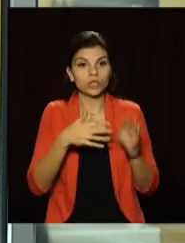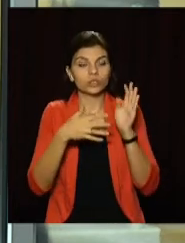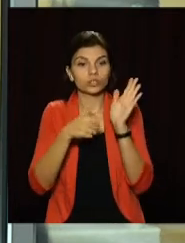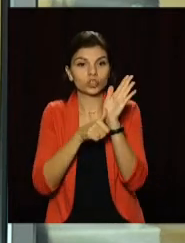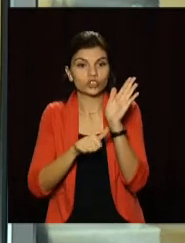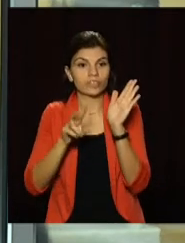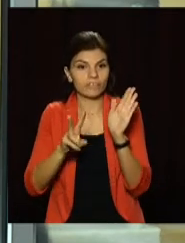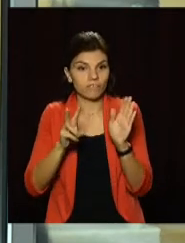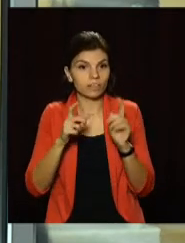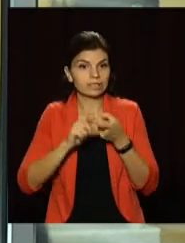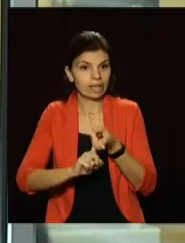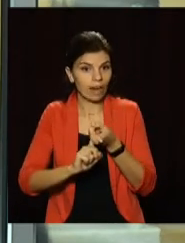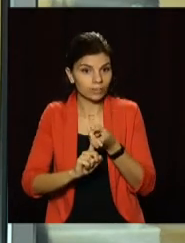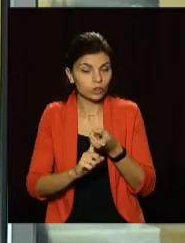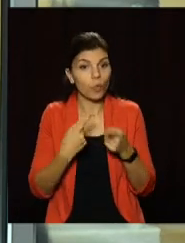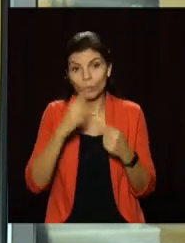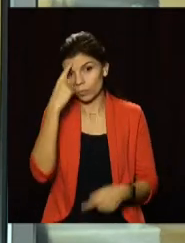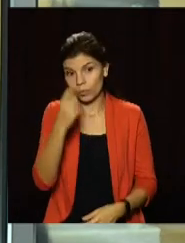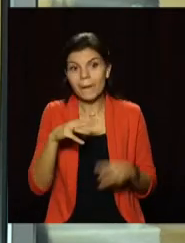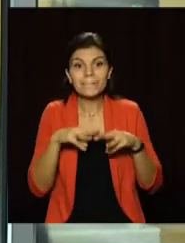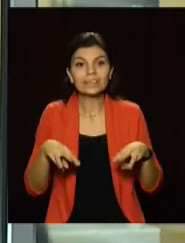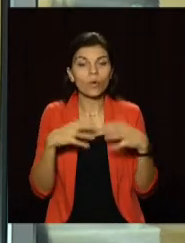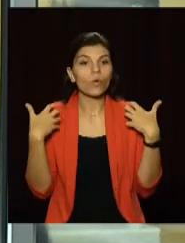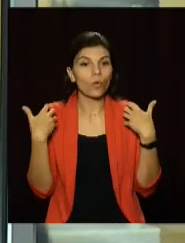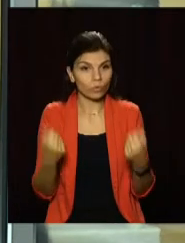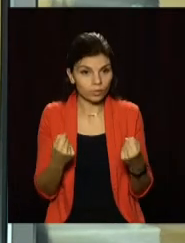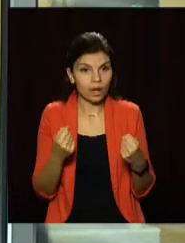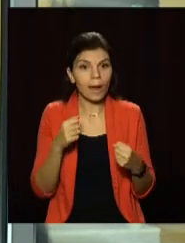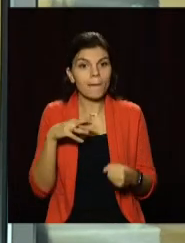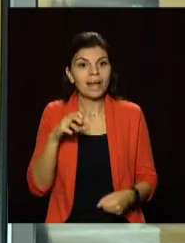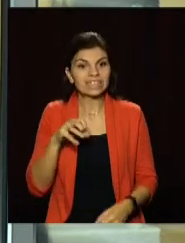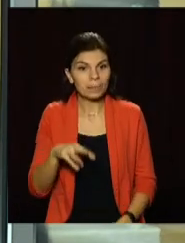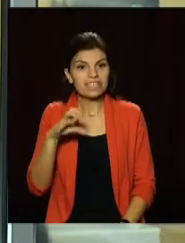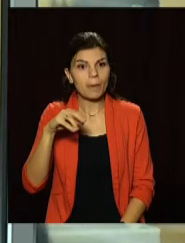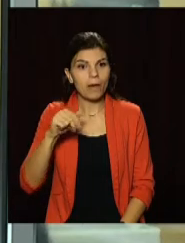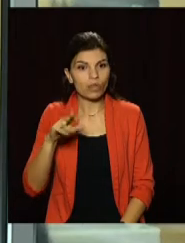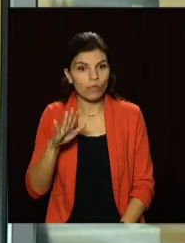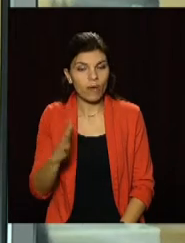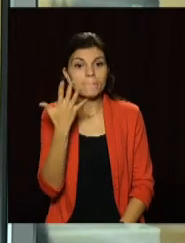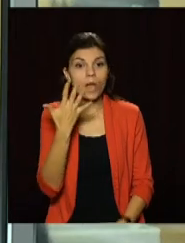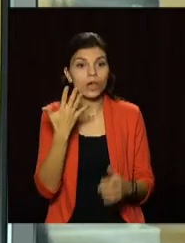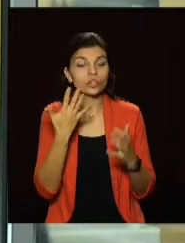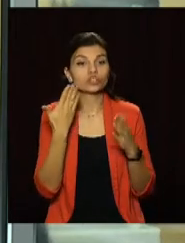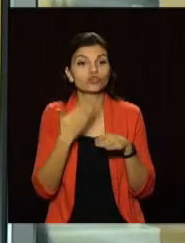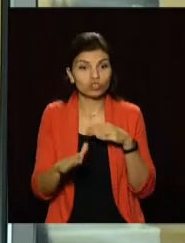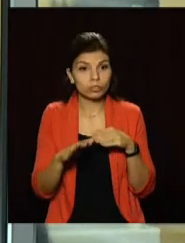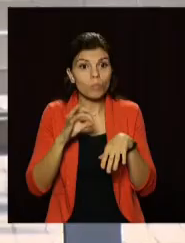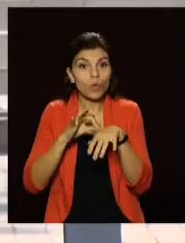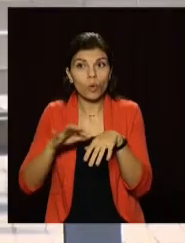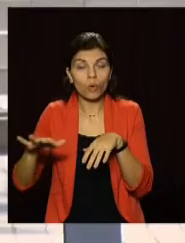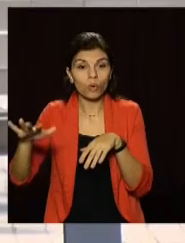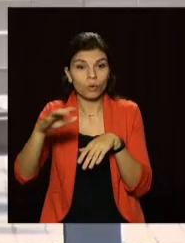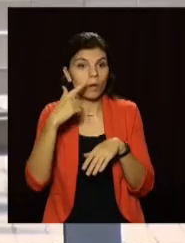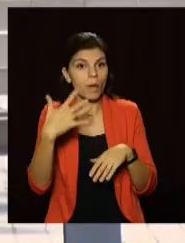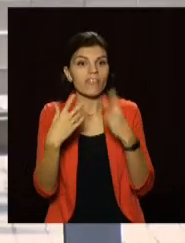нових випадки зараження коронавірусом. Про це повідомив міністр охорони здоров'я Максим Степанов. П'ята частина усіх нових захворілих припадає на